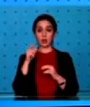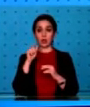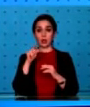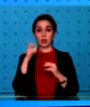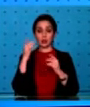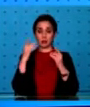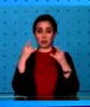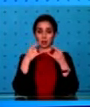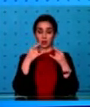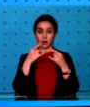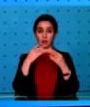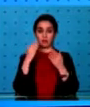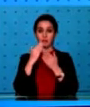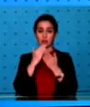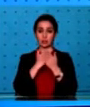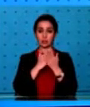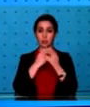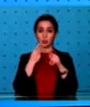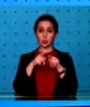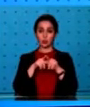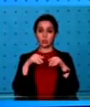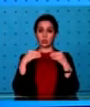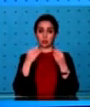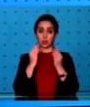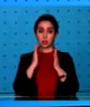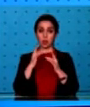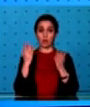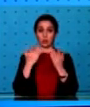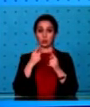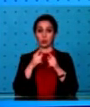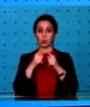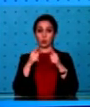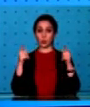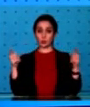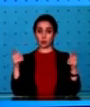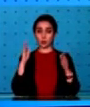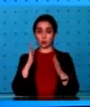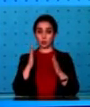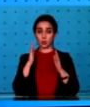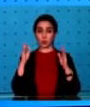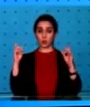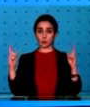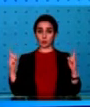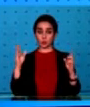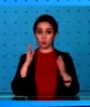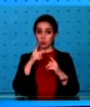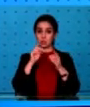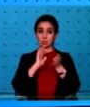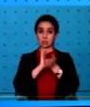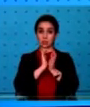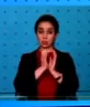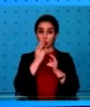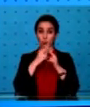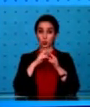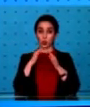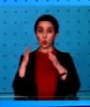ekranga variantlar ro'yxatini chiqaradi. Agar bu ro'yxat uzun bo'lib, u obyektga ajratilgan joyga sig'masa, uning